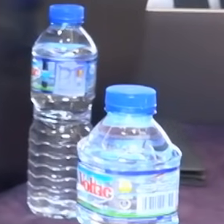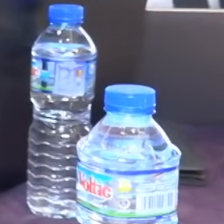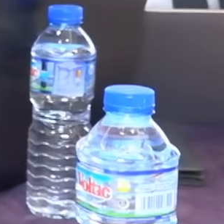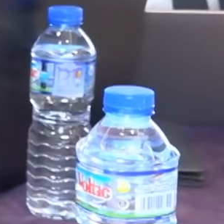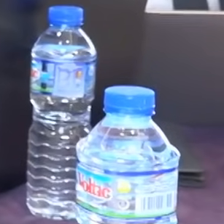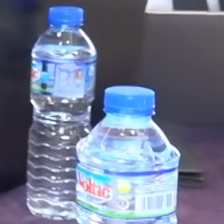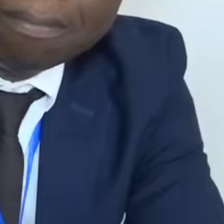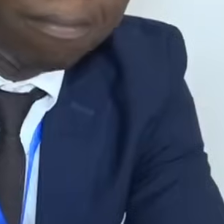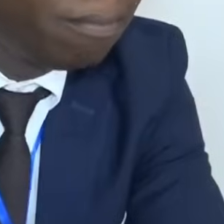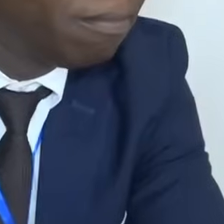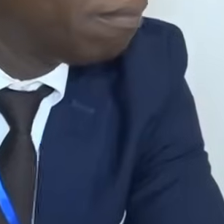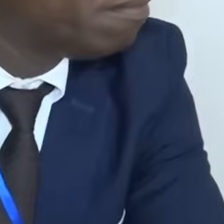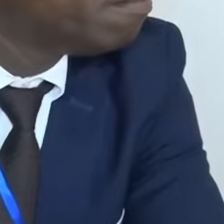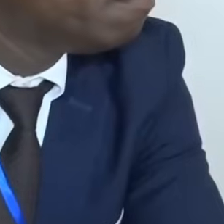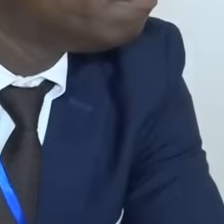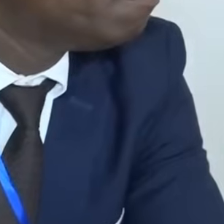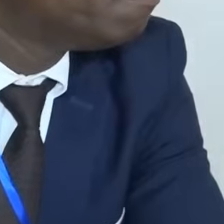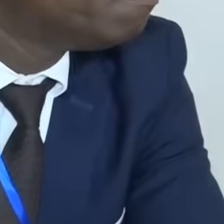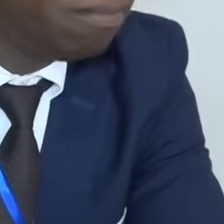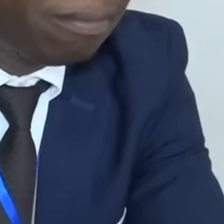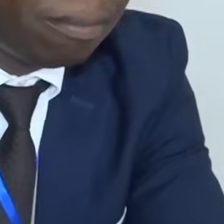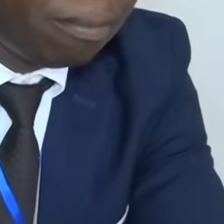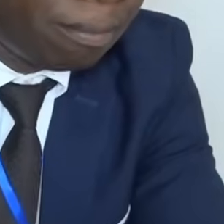diplôme d'expertise comptable.